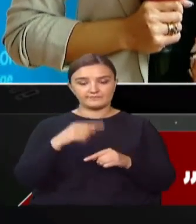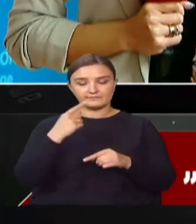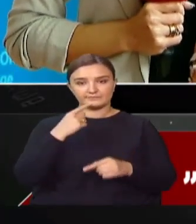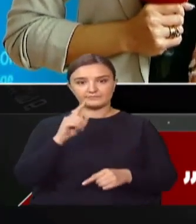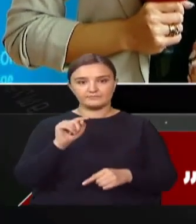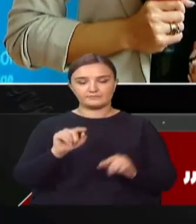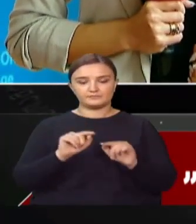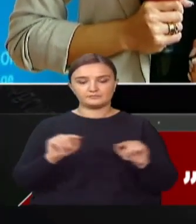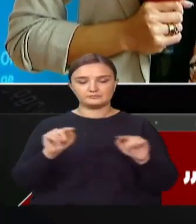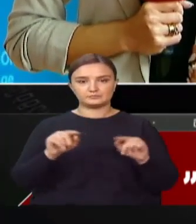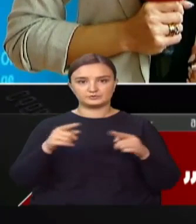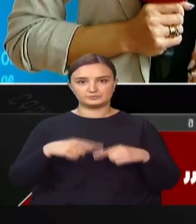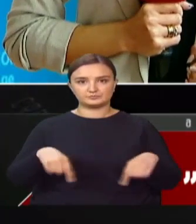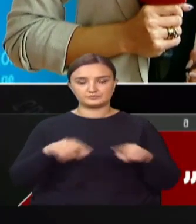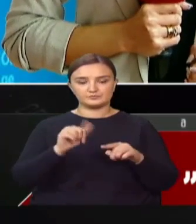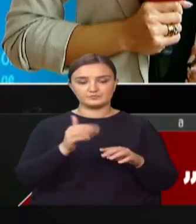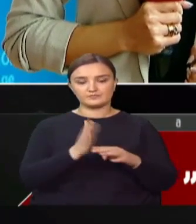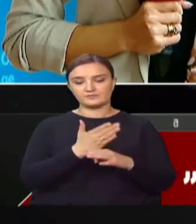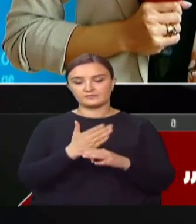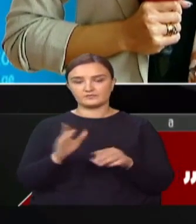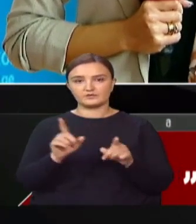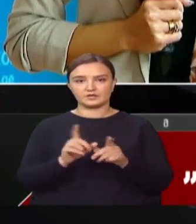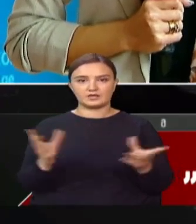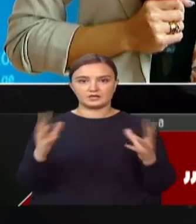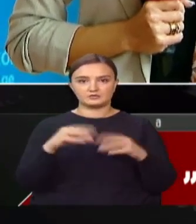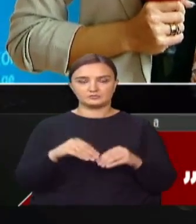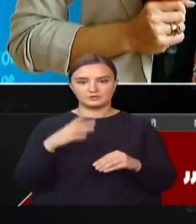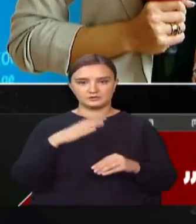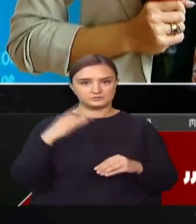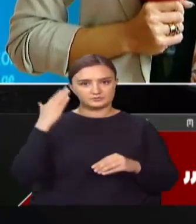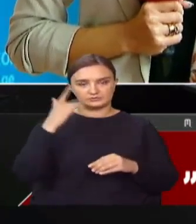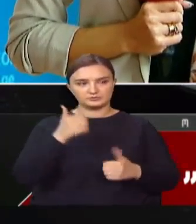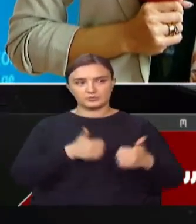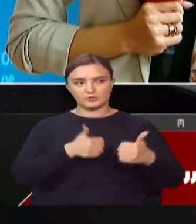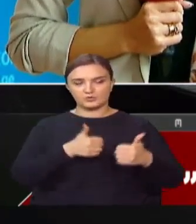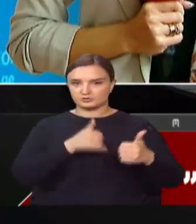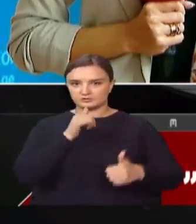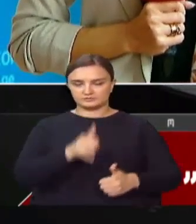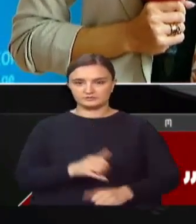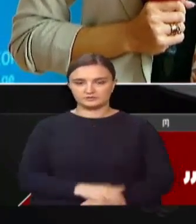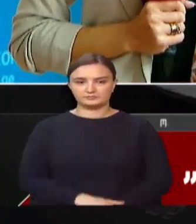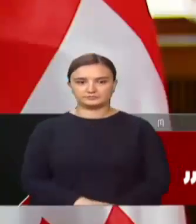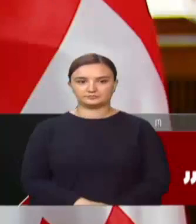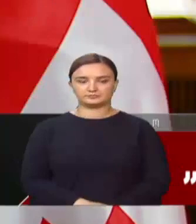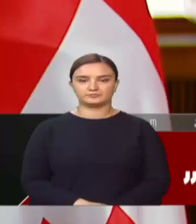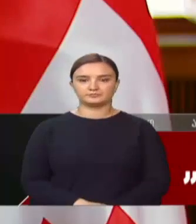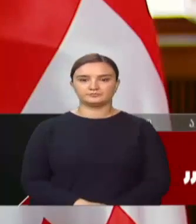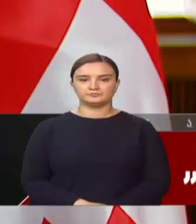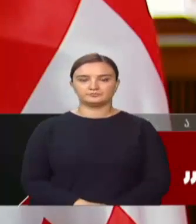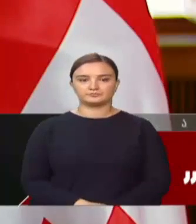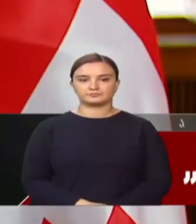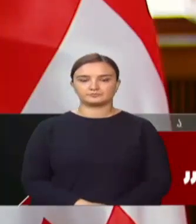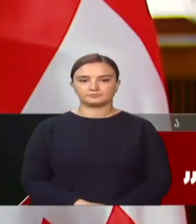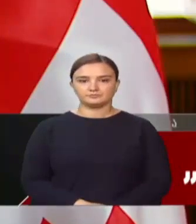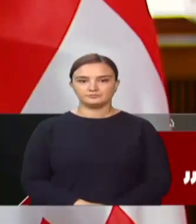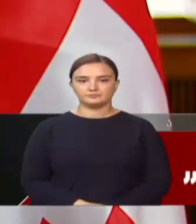რომ ოპოზიცია როგორც ცალ-ცალკე, ისე ერთობლივად ქართულ ოცნებას კონკურენციას ვერ გაუწევს. Მომავალი